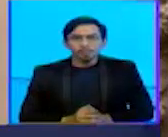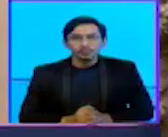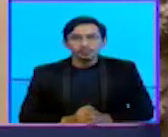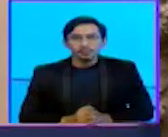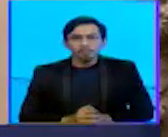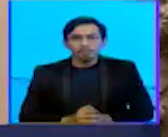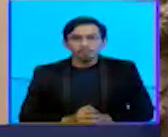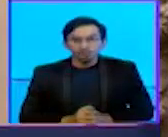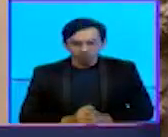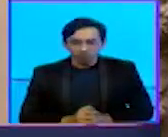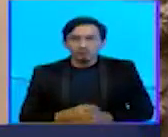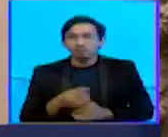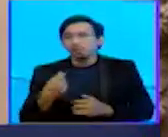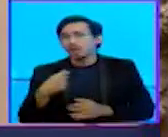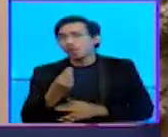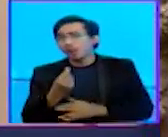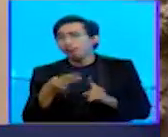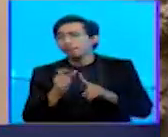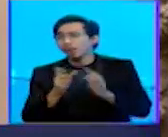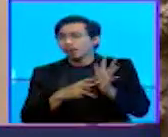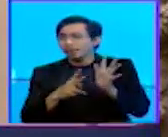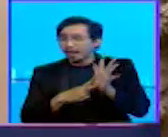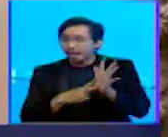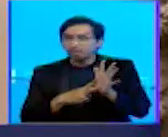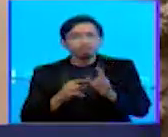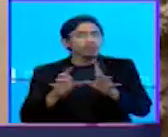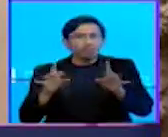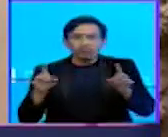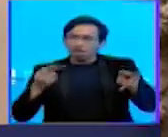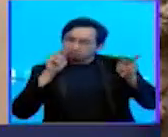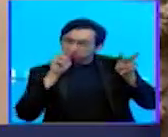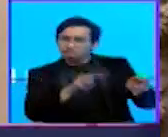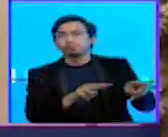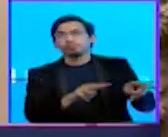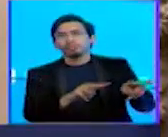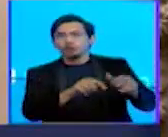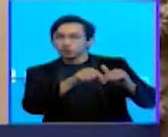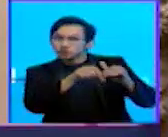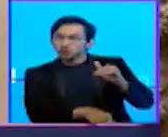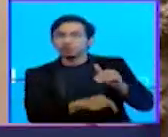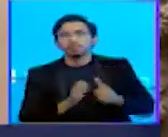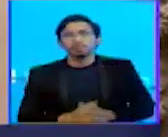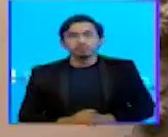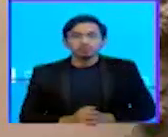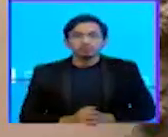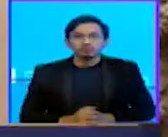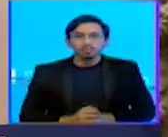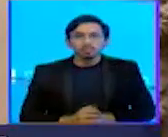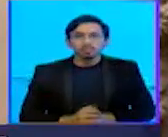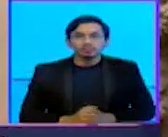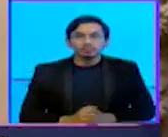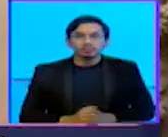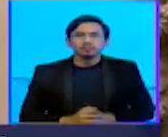Kementerian BUMN, Kementerian Pertahanan, itu dalam rangka mereka melakukan supervisi.